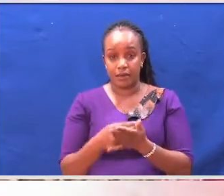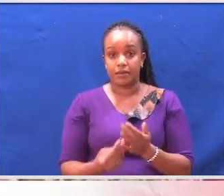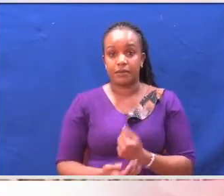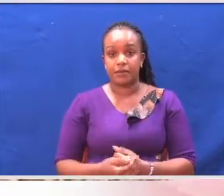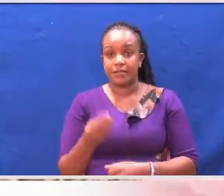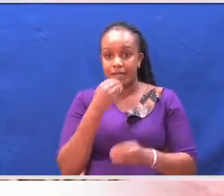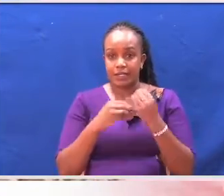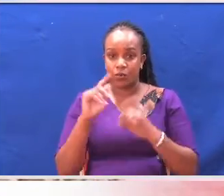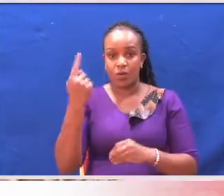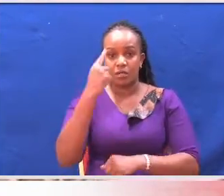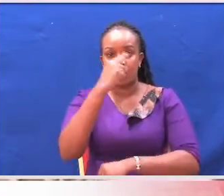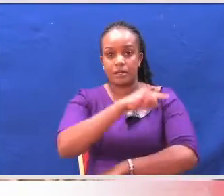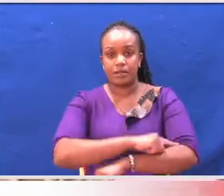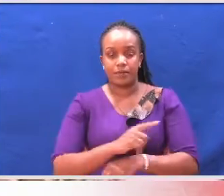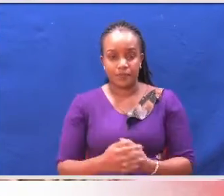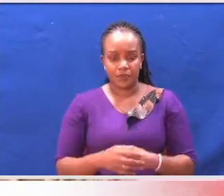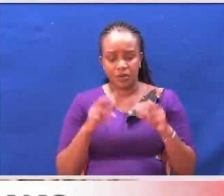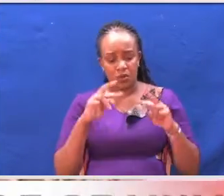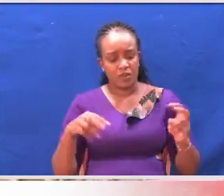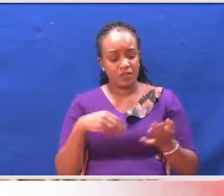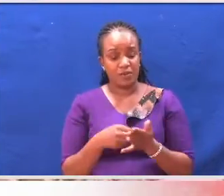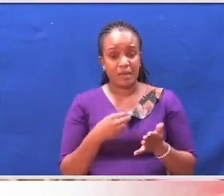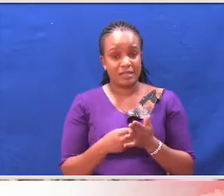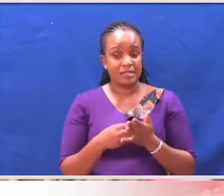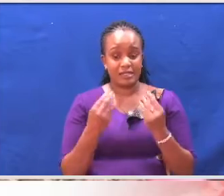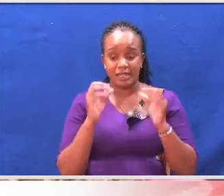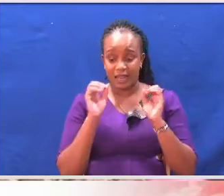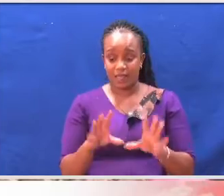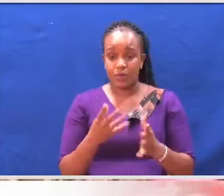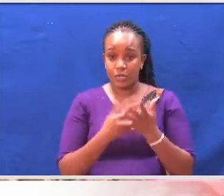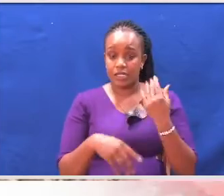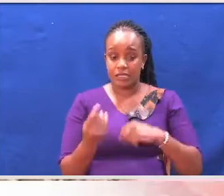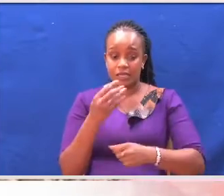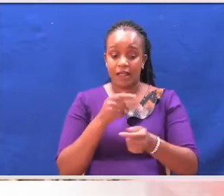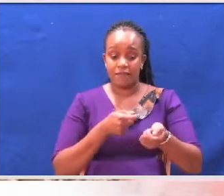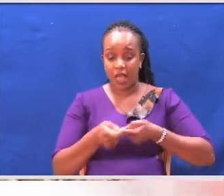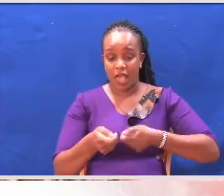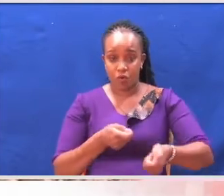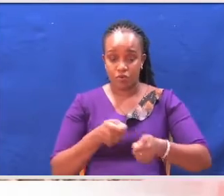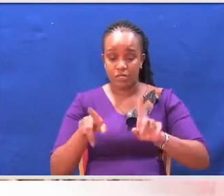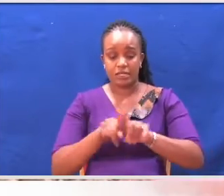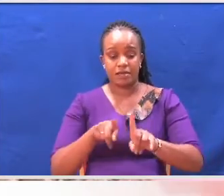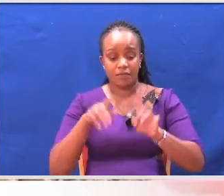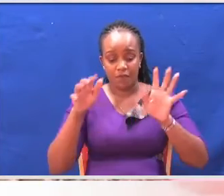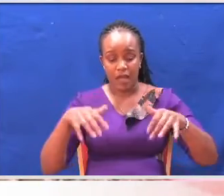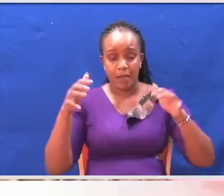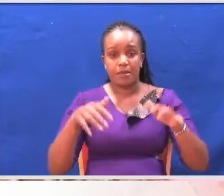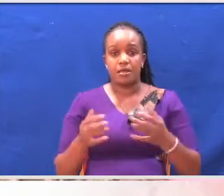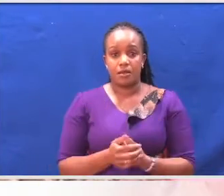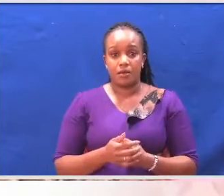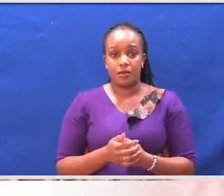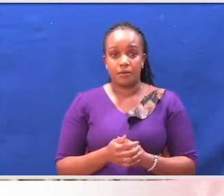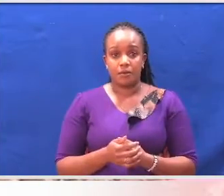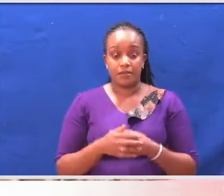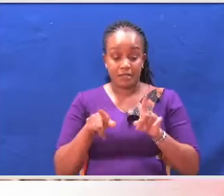time. Haiku hustle ni kulimia tu watu na kuuza kuni. Hiyo ndio kazi ya nyiko tujua, hakuna kazi nyingine. Na saa